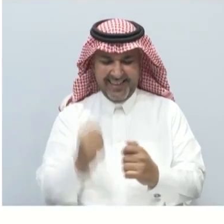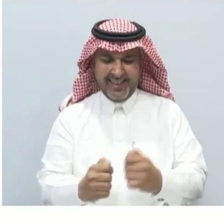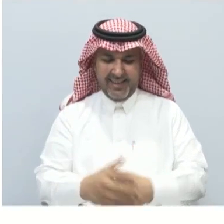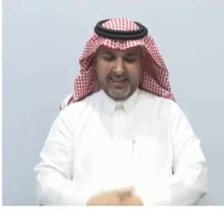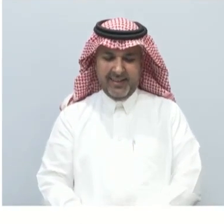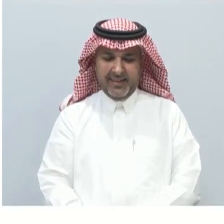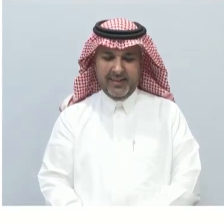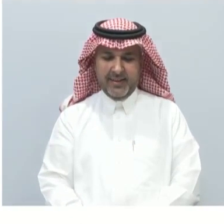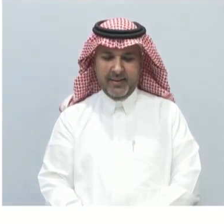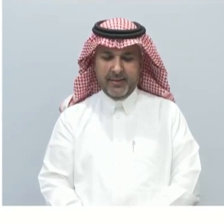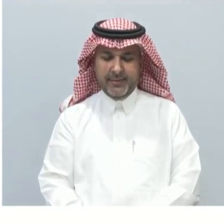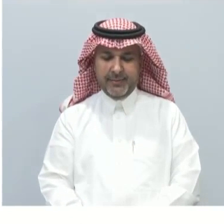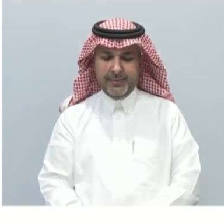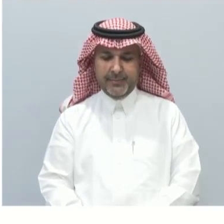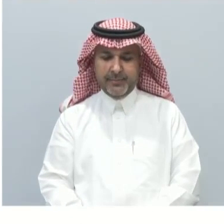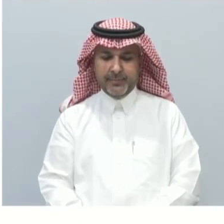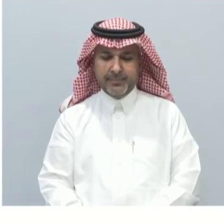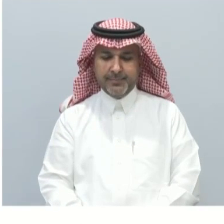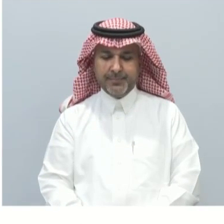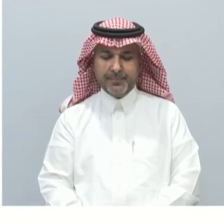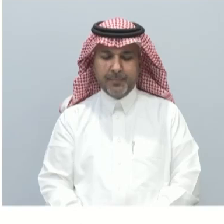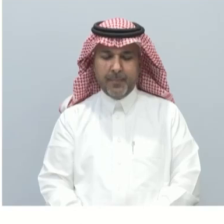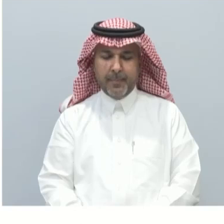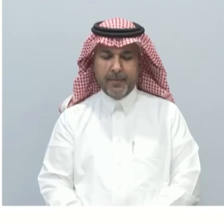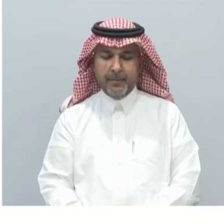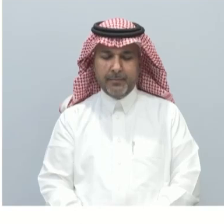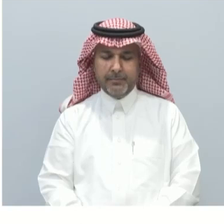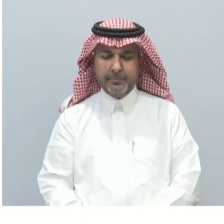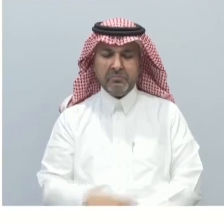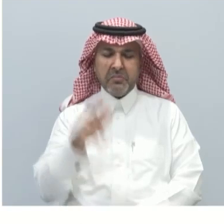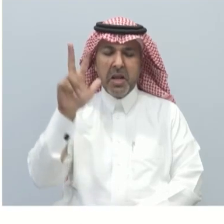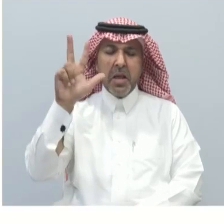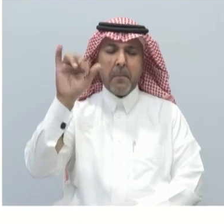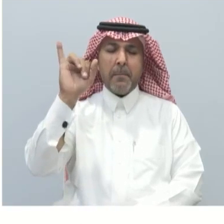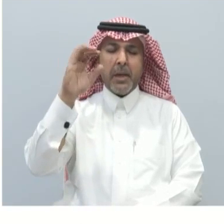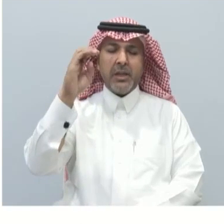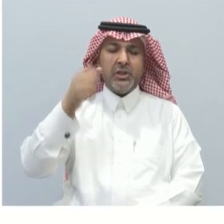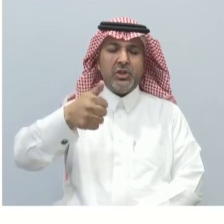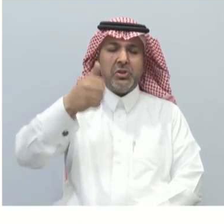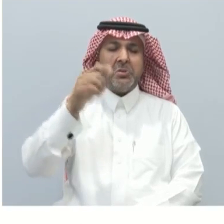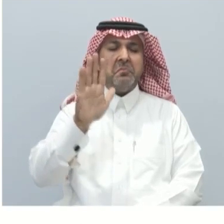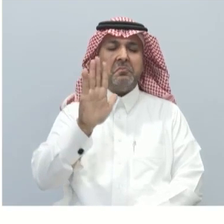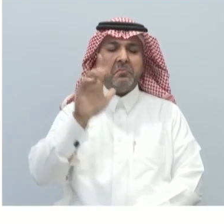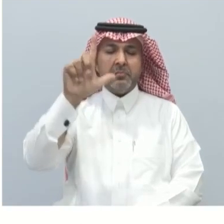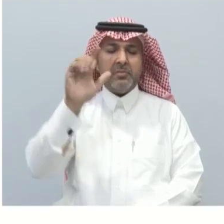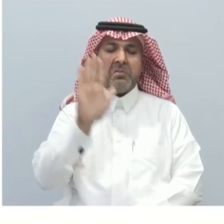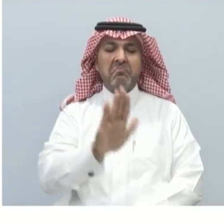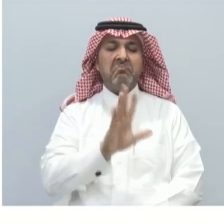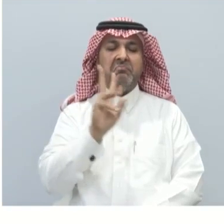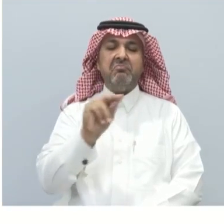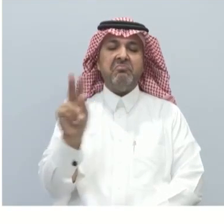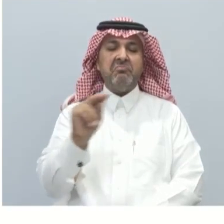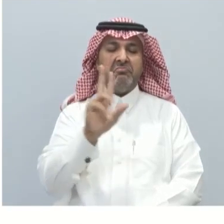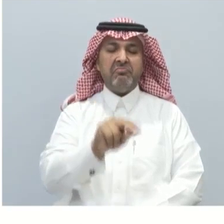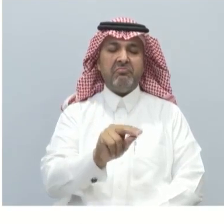ثلاثه قلنا الانسحاب الراسي دائما يؤثر لي على المدى بينما المجال يعني شامخ لا يتاثر بانه هو الار ما عندي